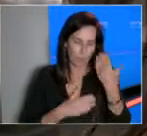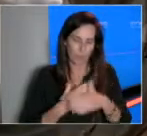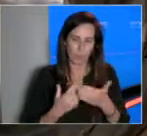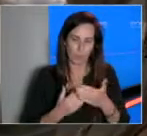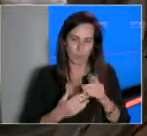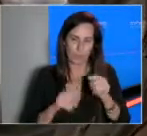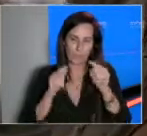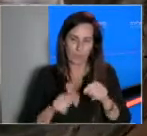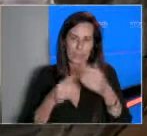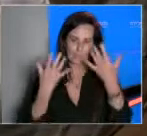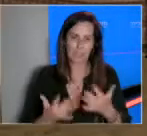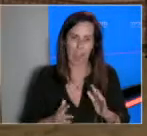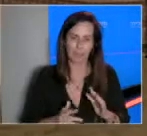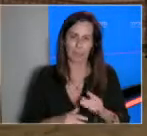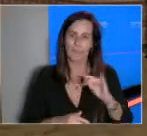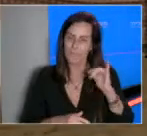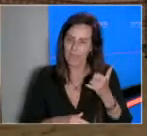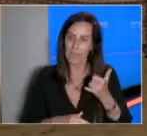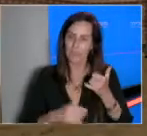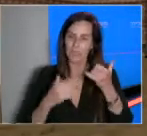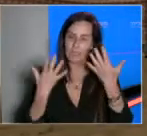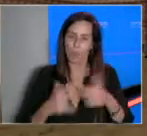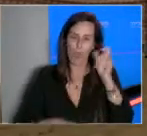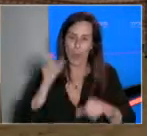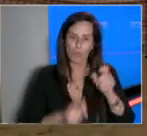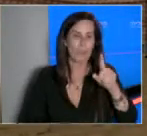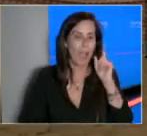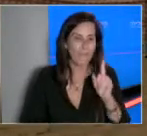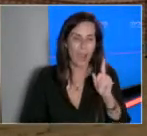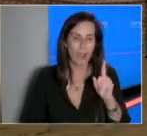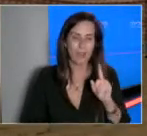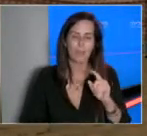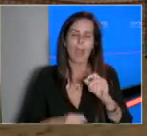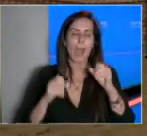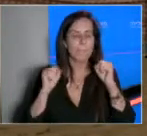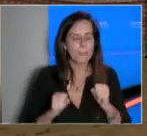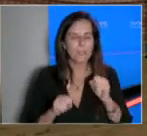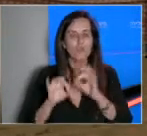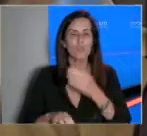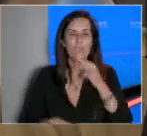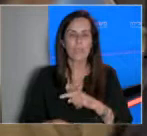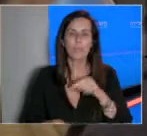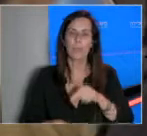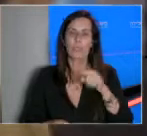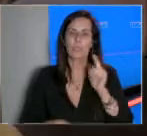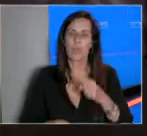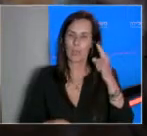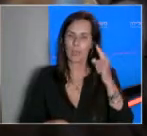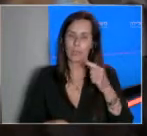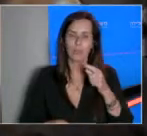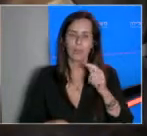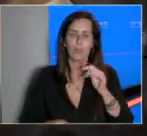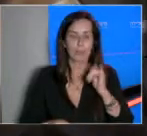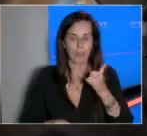של דבר זה יגיע למספרים, וכן יספרו ראשים, אבל הבסיס מבחינת ישראל, פה צריך לדווקא